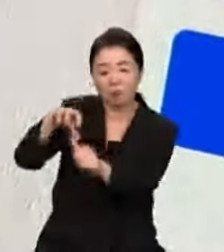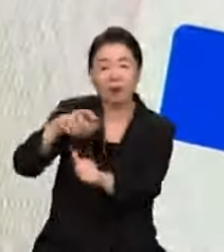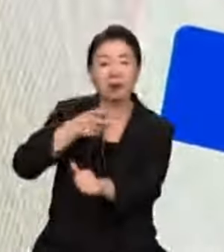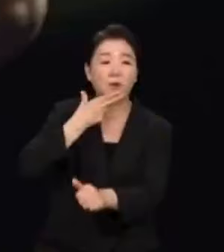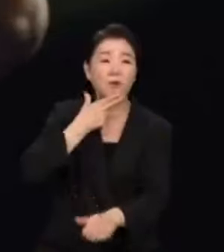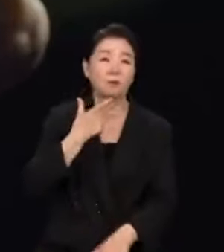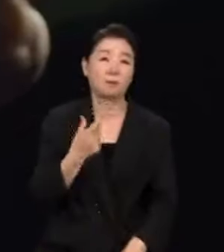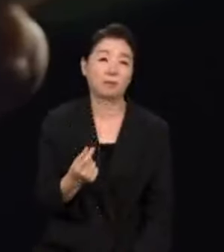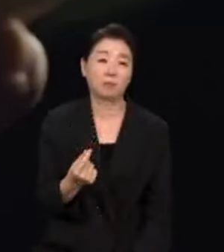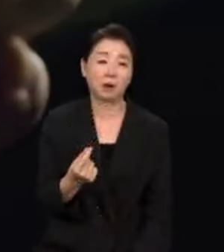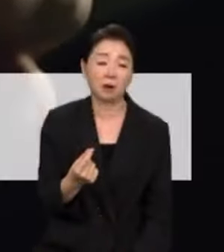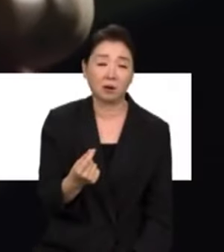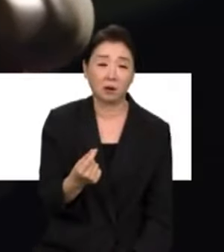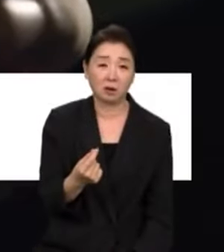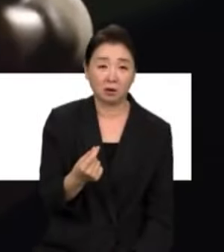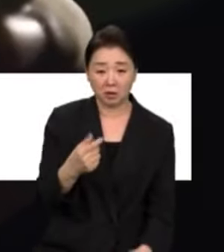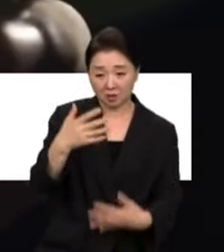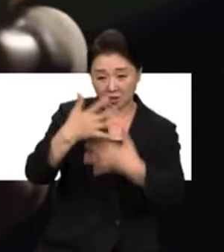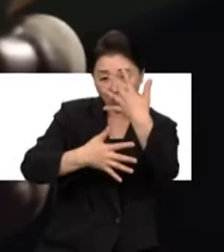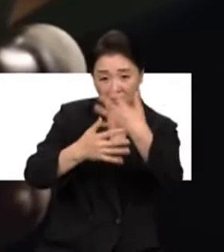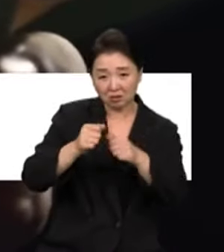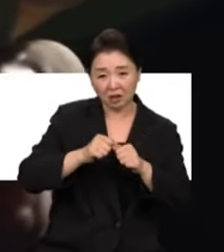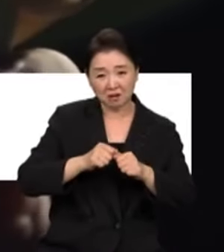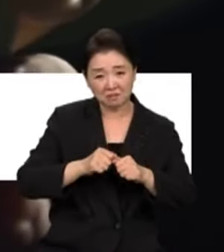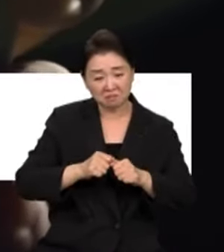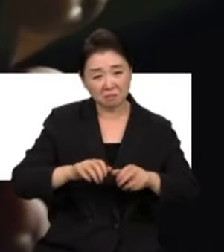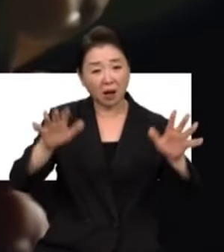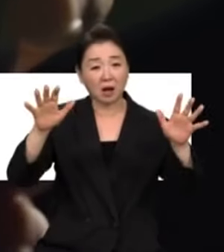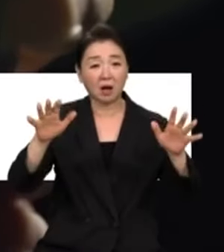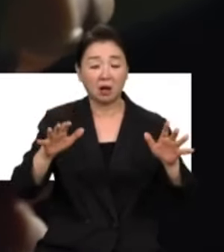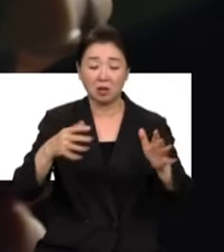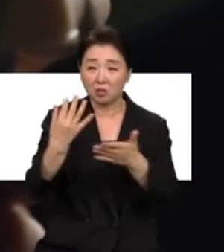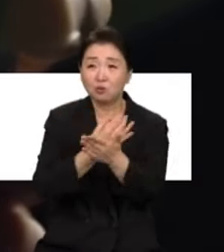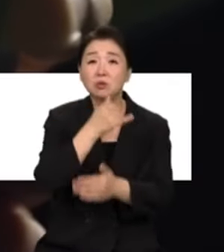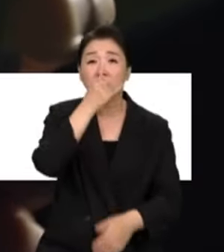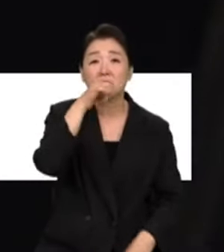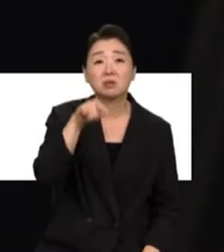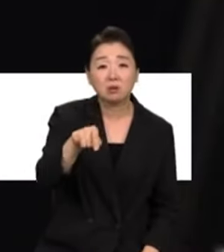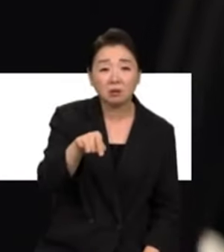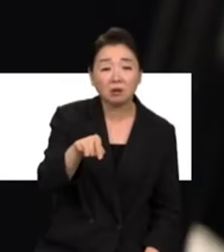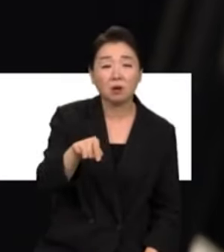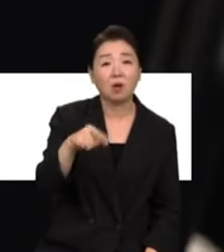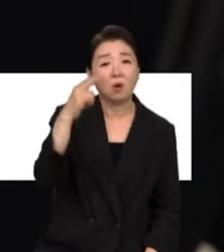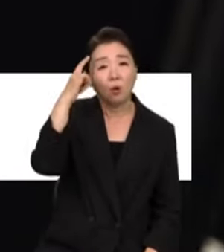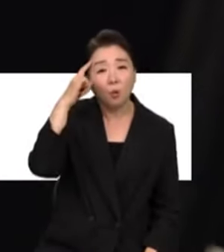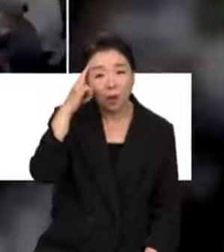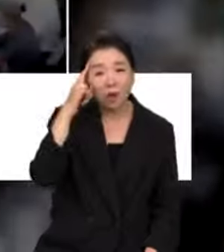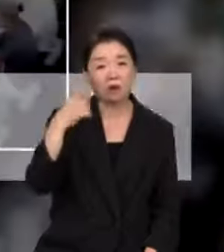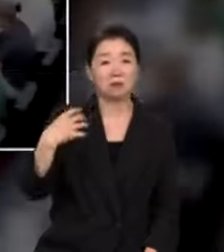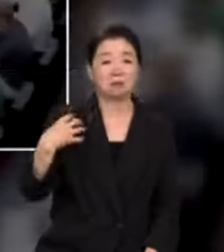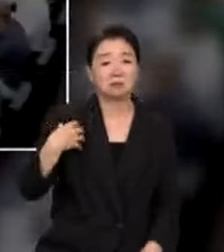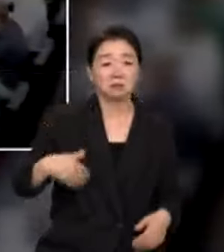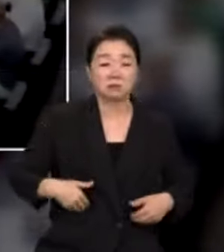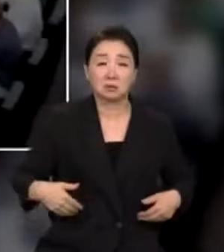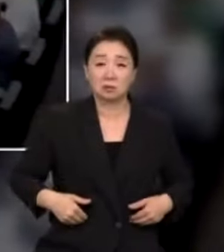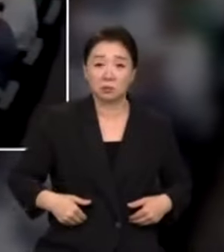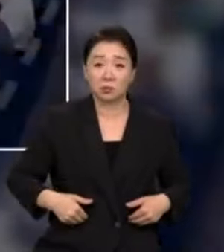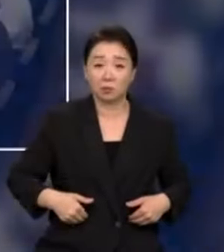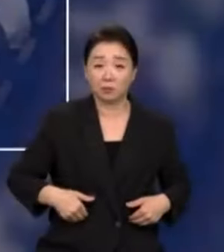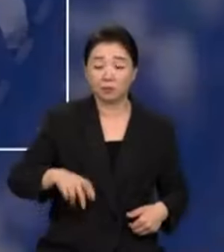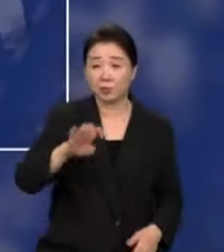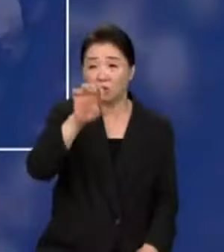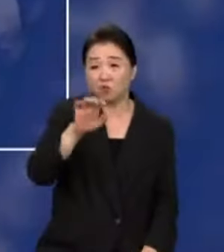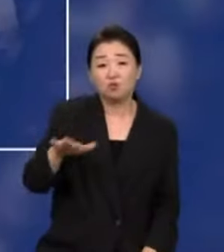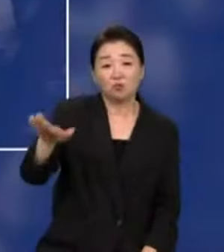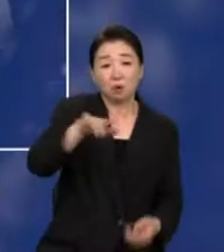없습니다 컨텐츠를 통해서 수입 고조를 가지고 있는 플랫폼이 책임을 일정 부분 져야 된다 유럽연합은